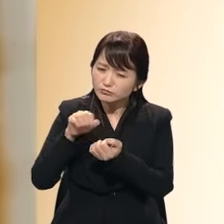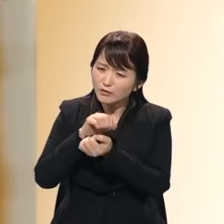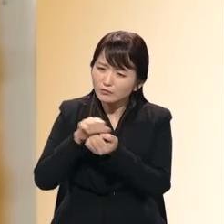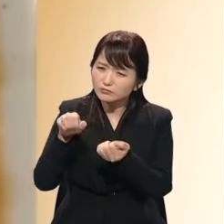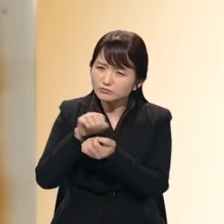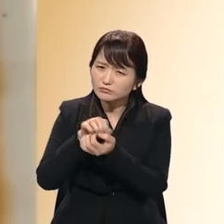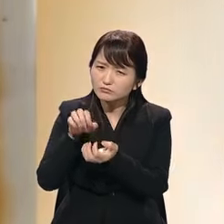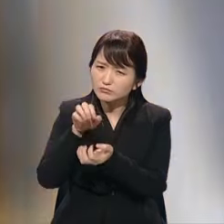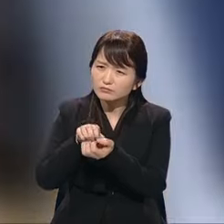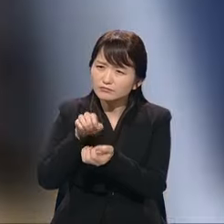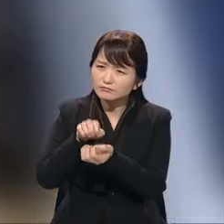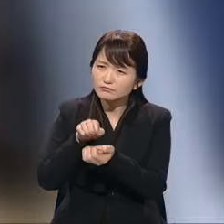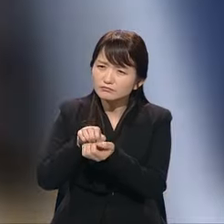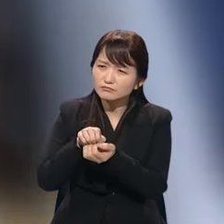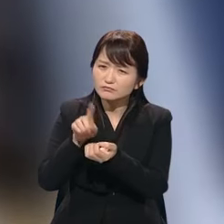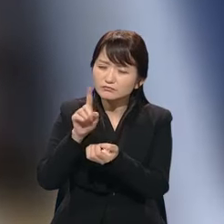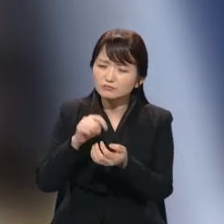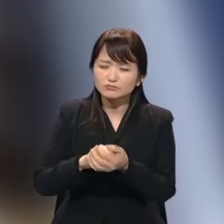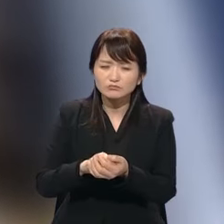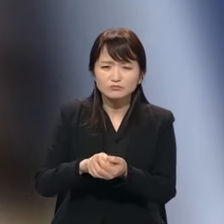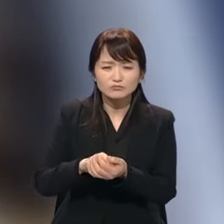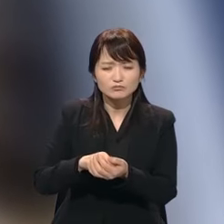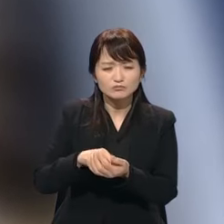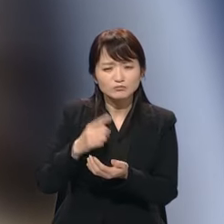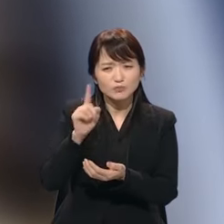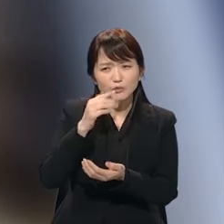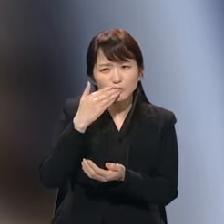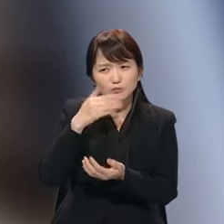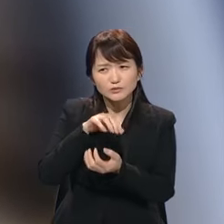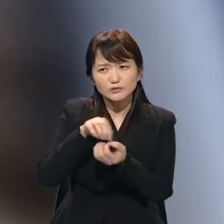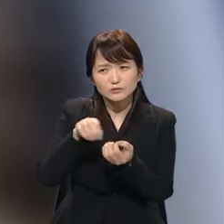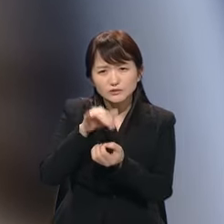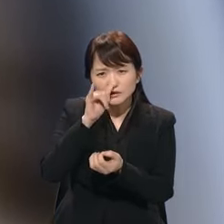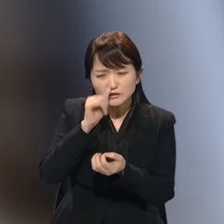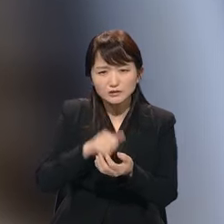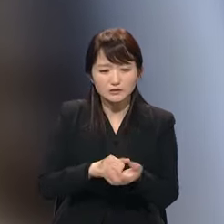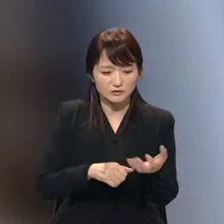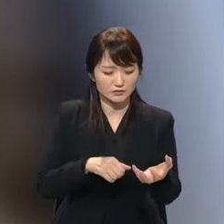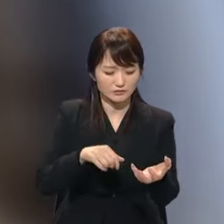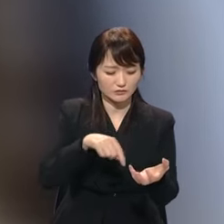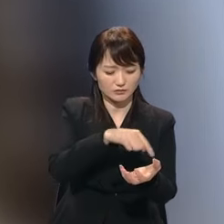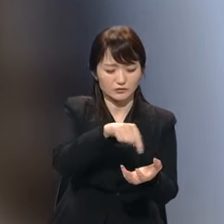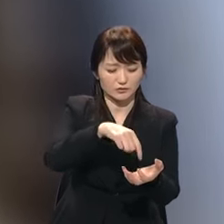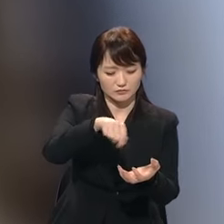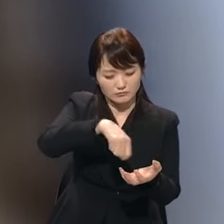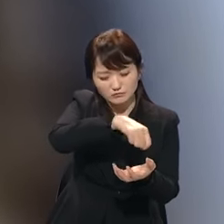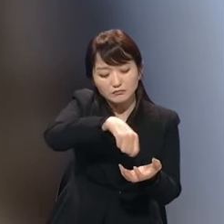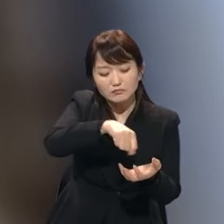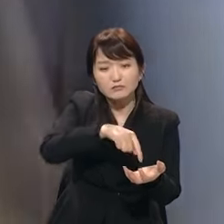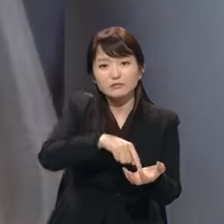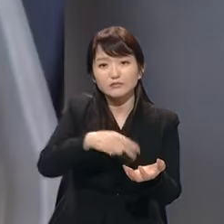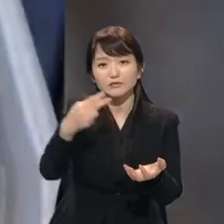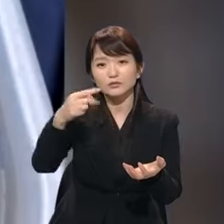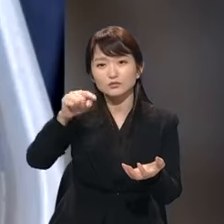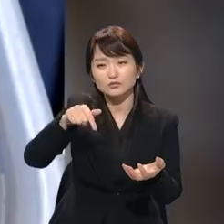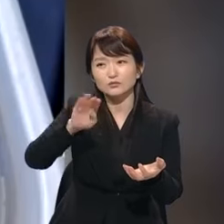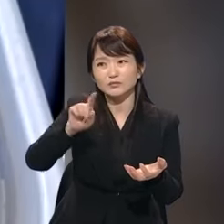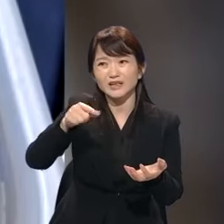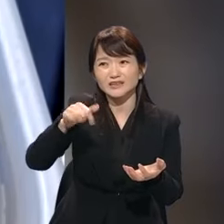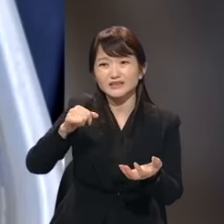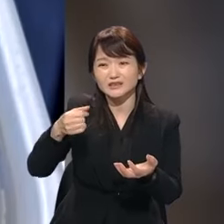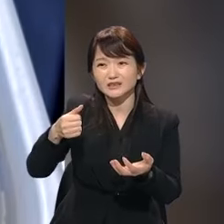거예요. 그래서 뭐 건더기 씹을 게 있었나 싶어가지고 된장찌개 국물을 저어보니까 커다란 뚝배기 조각이 나온